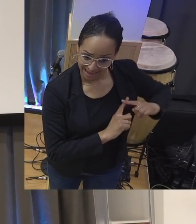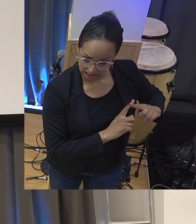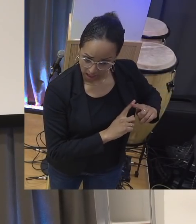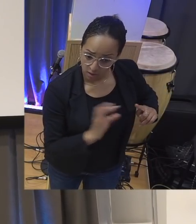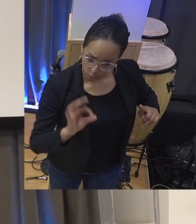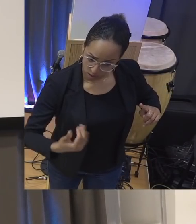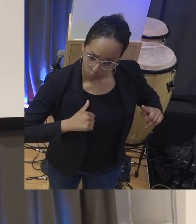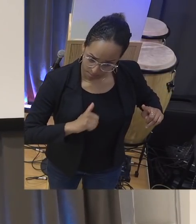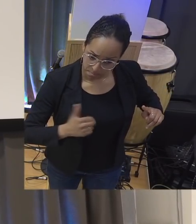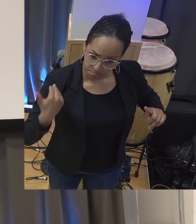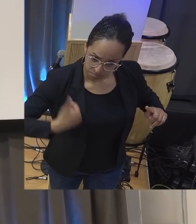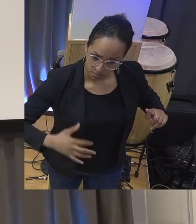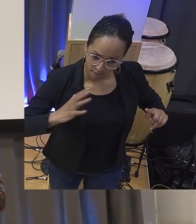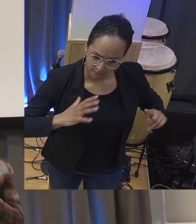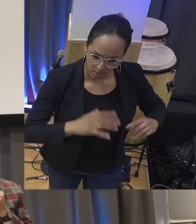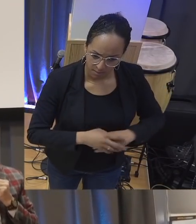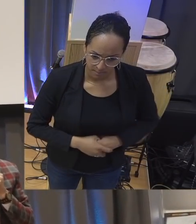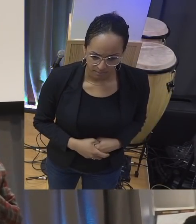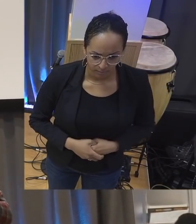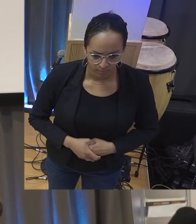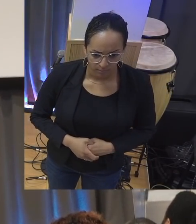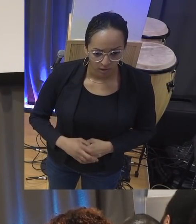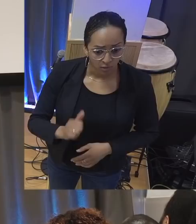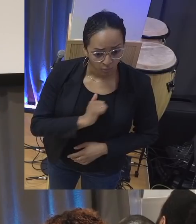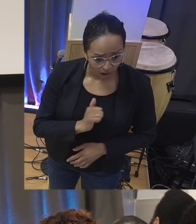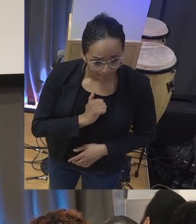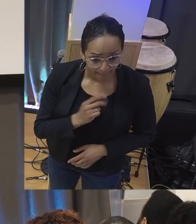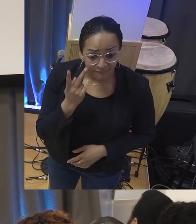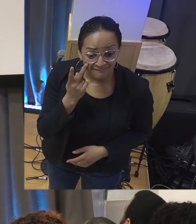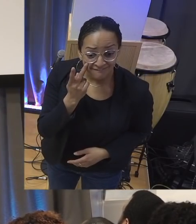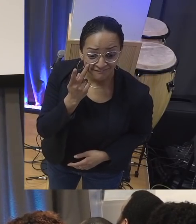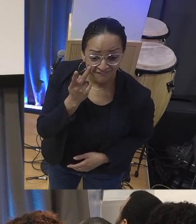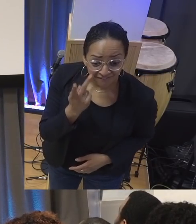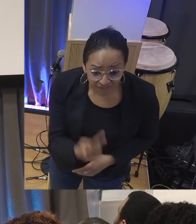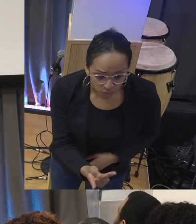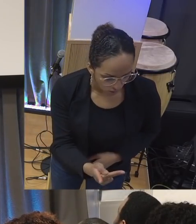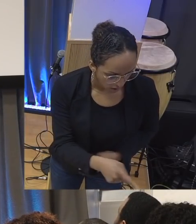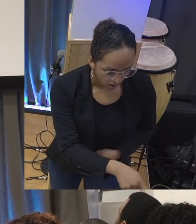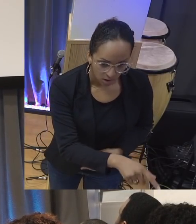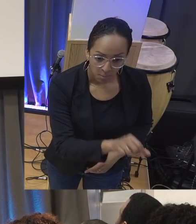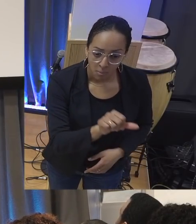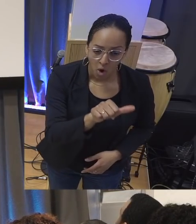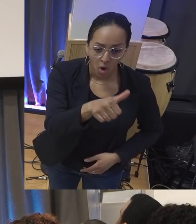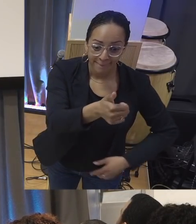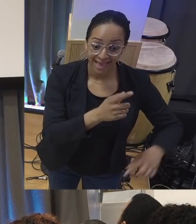témoignage qu'il a assisté, il était là quand ils ont égorgé le premier chrétien.